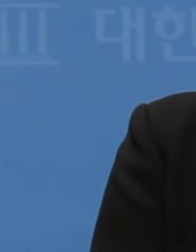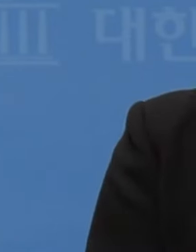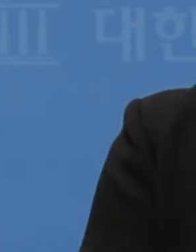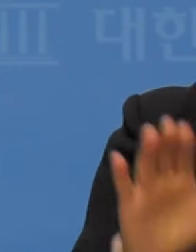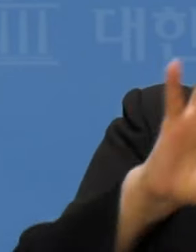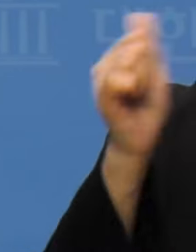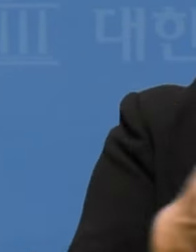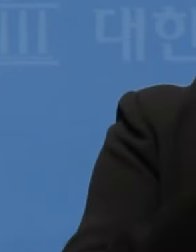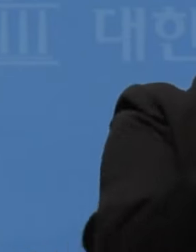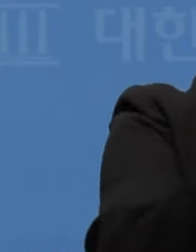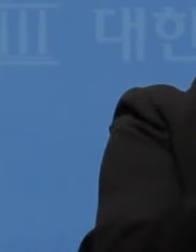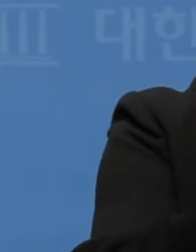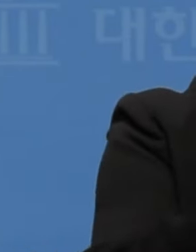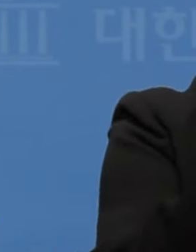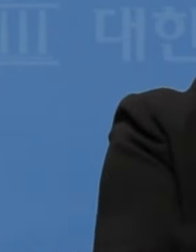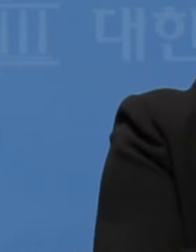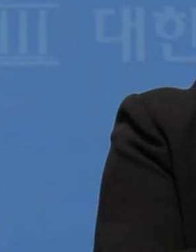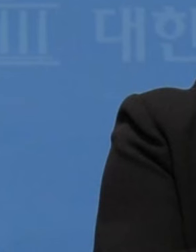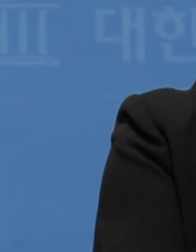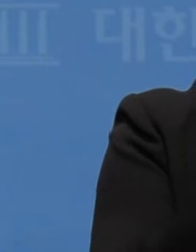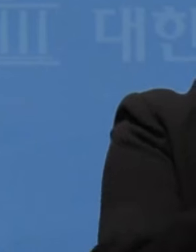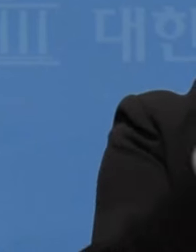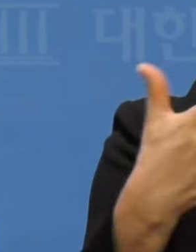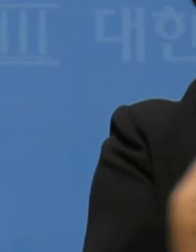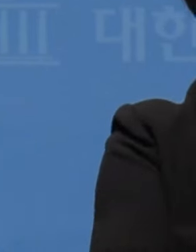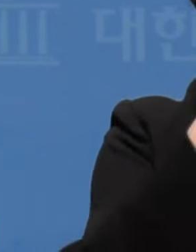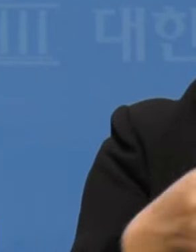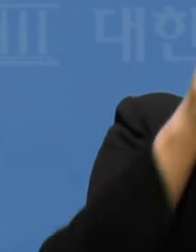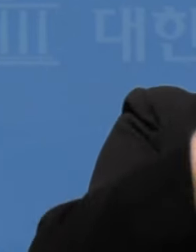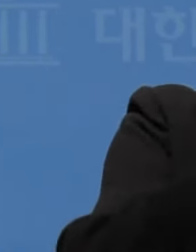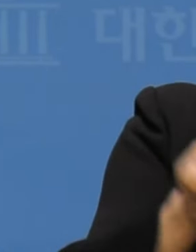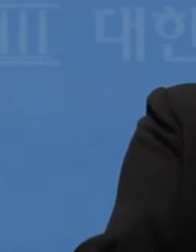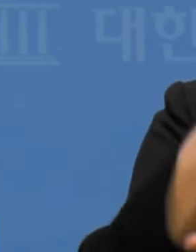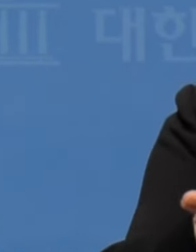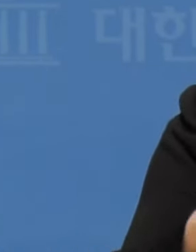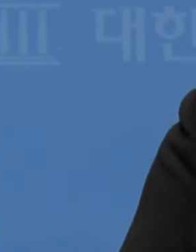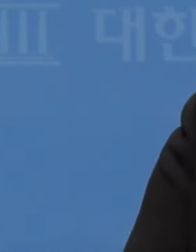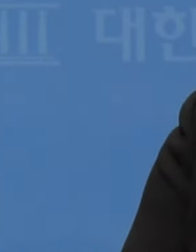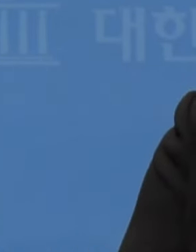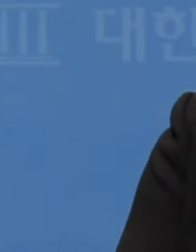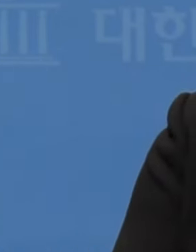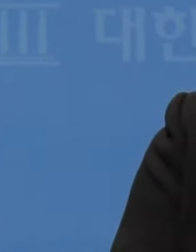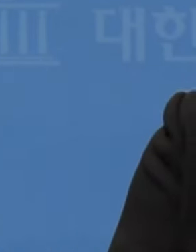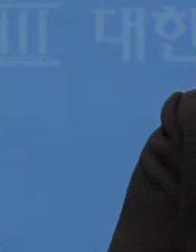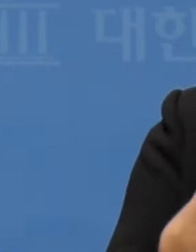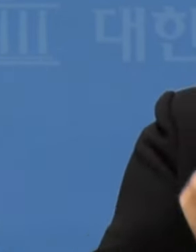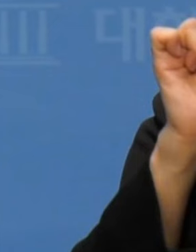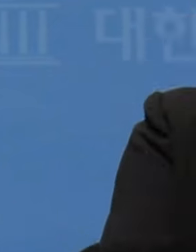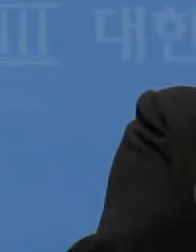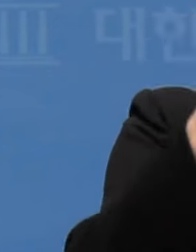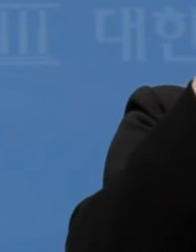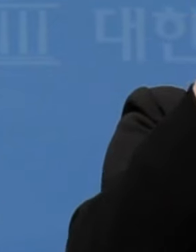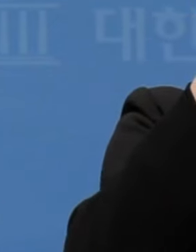현재 국회에 발의된 관련 법안은 코로나19 백신 접종 피해보상 특별법 제정안 3개, 감염병 예방